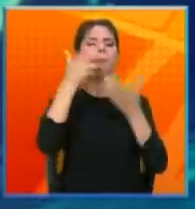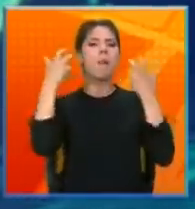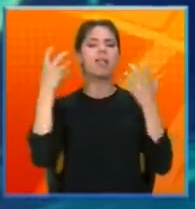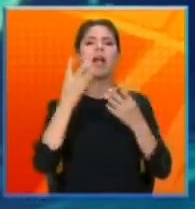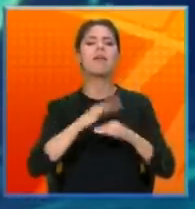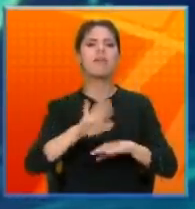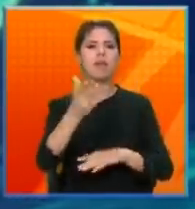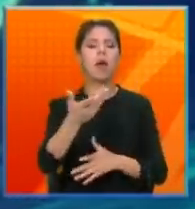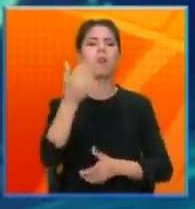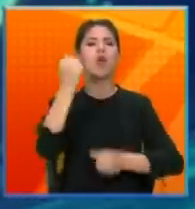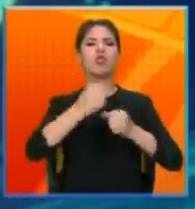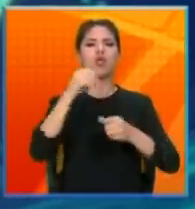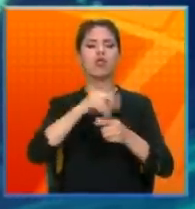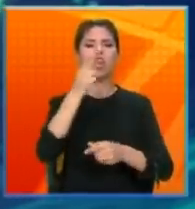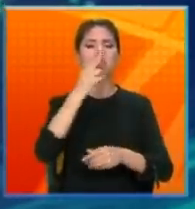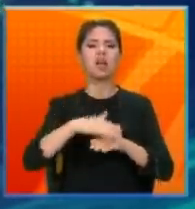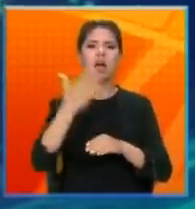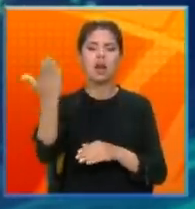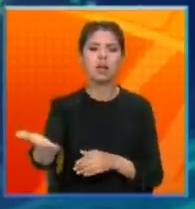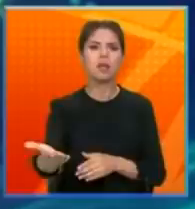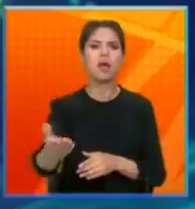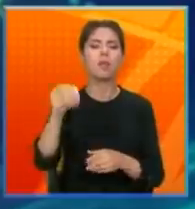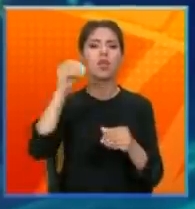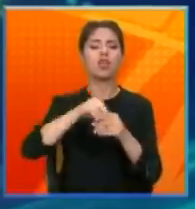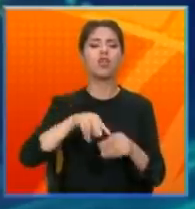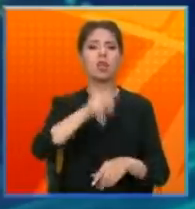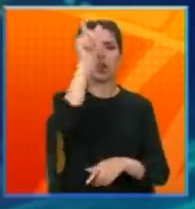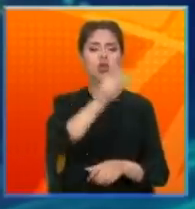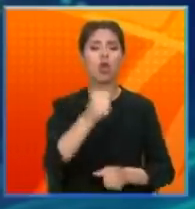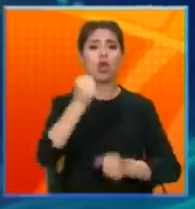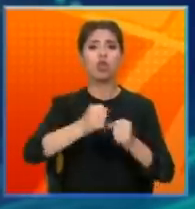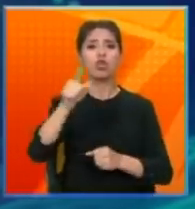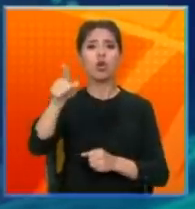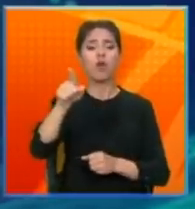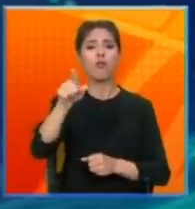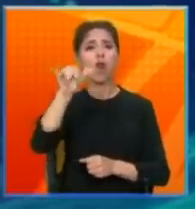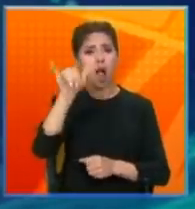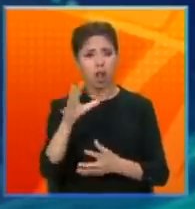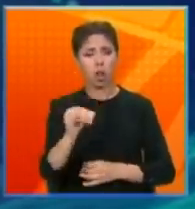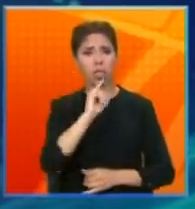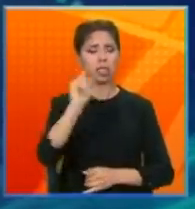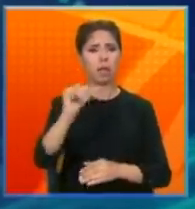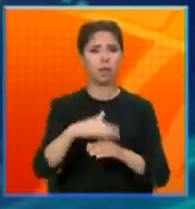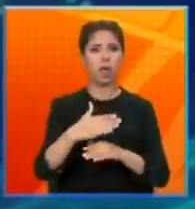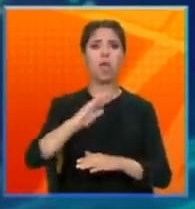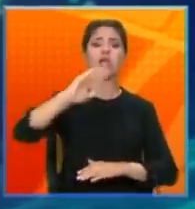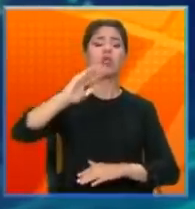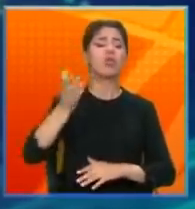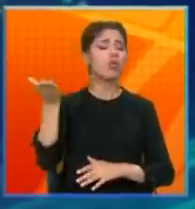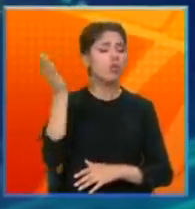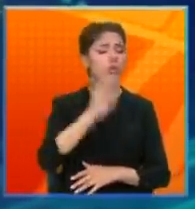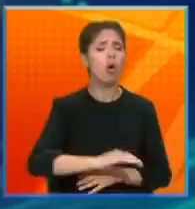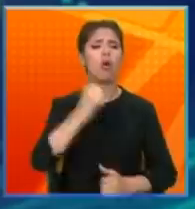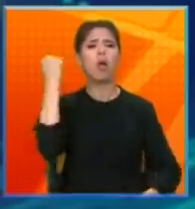üzerine direksiyon başında bir de sigara yaktı. İçerideki yolcu sürücüye çok da haklı olarak tepki gösterdi. Sonrası